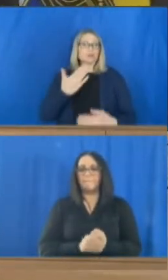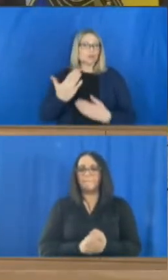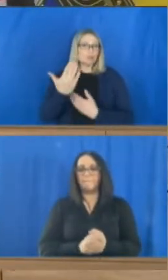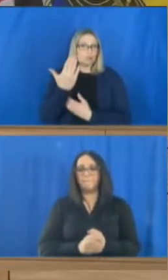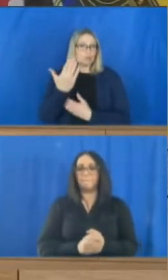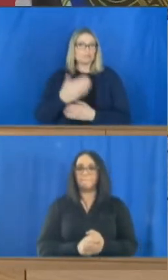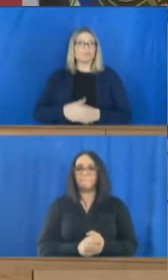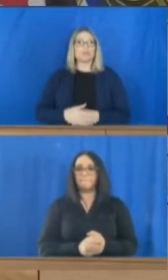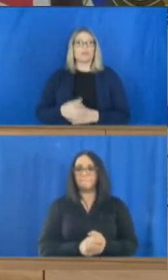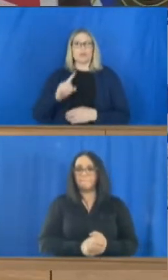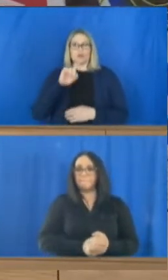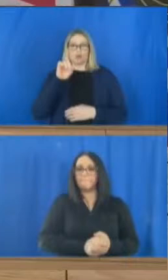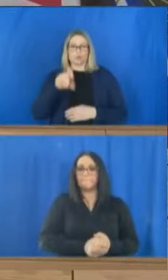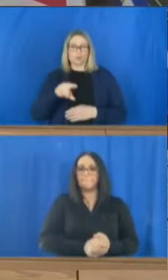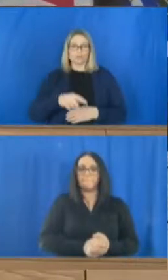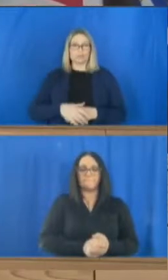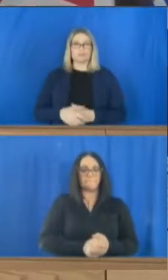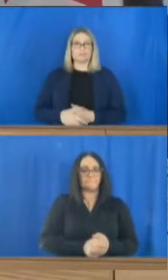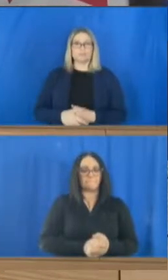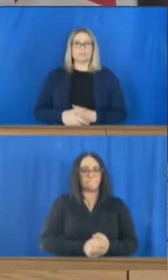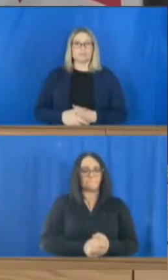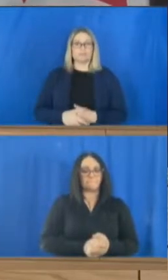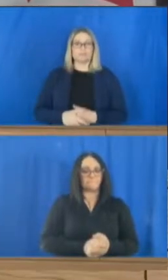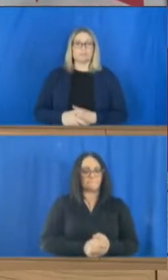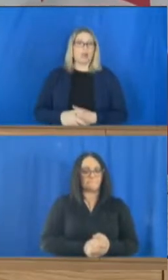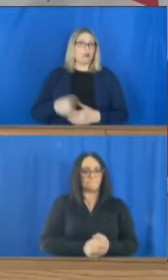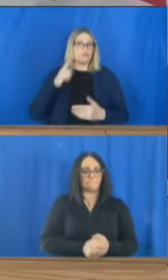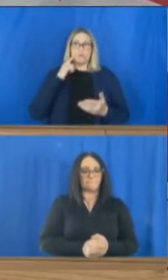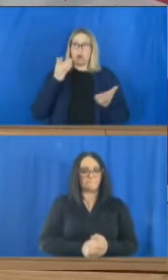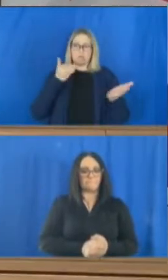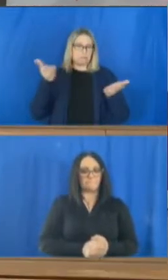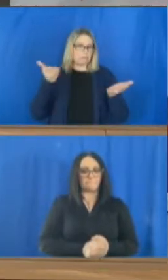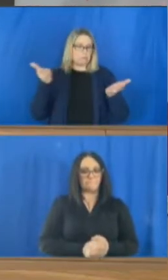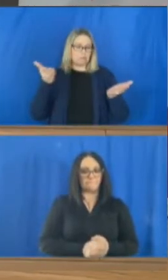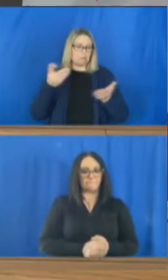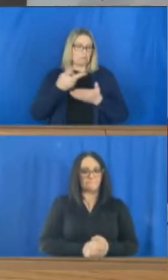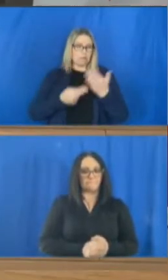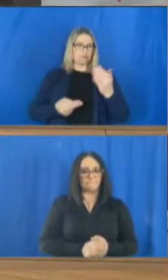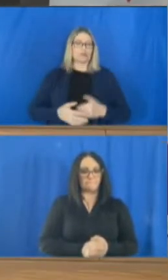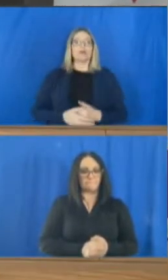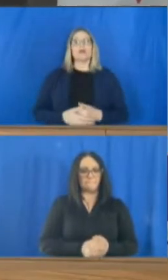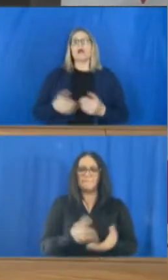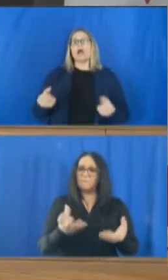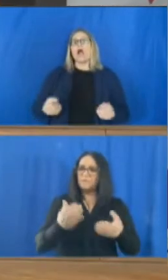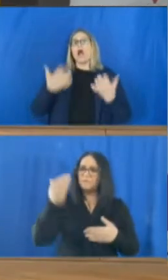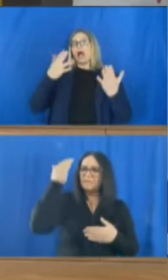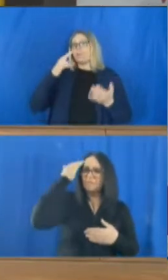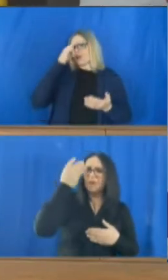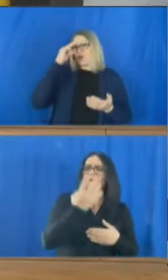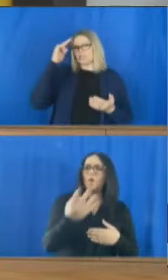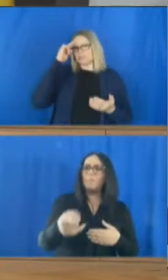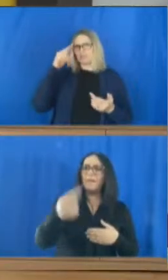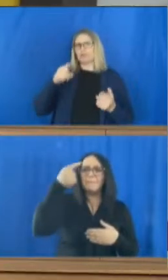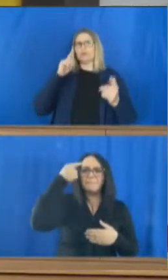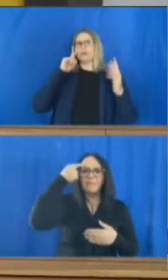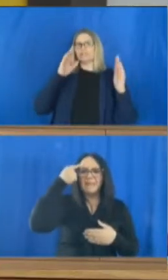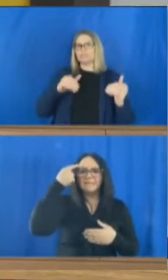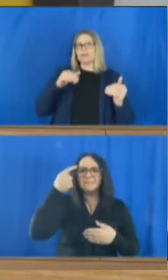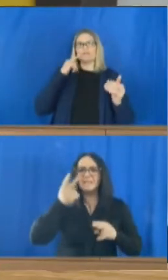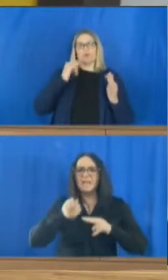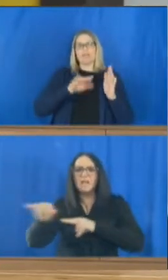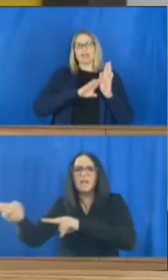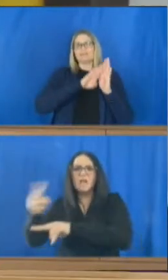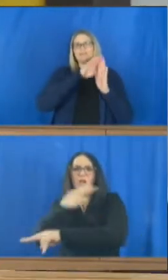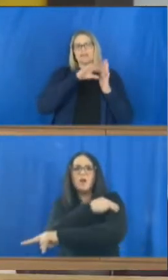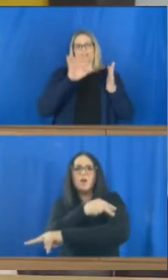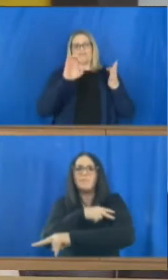C'est une très bonne question. Ça va vraiment dépendre si les gens continuent à suivre les